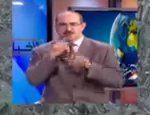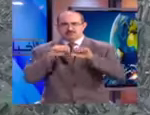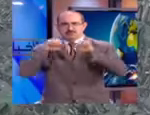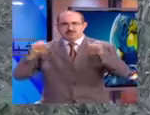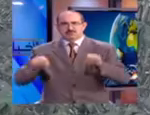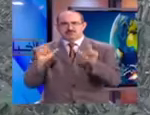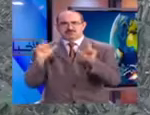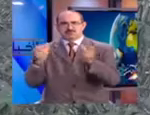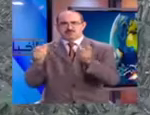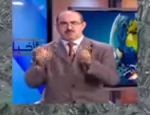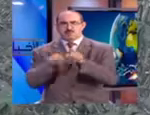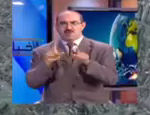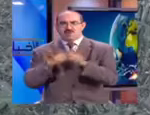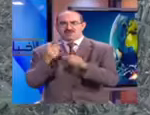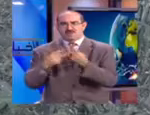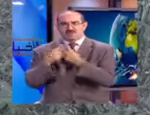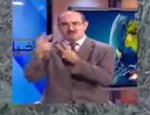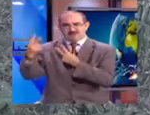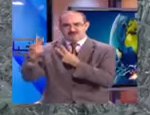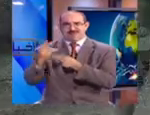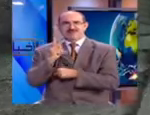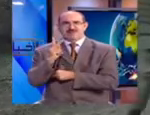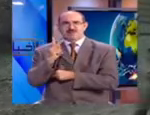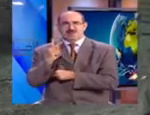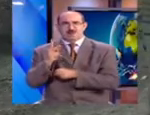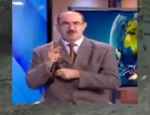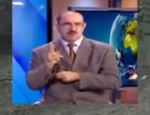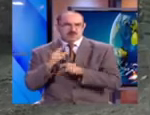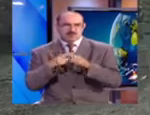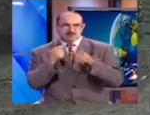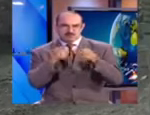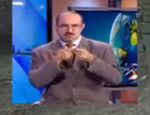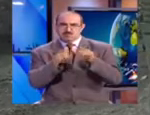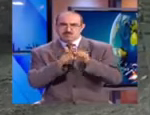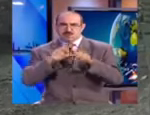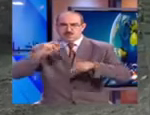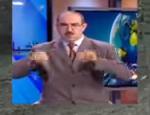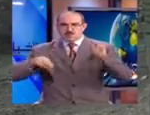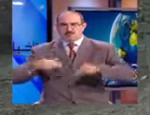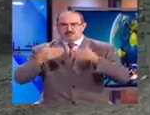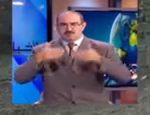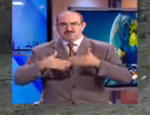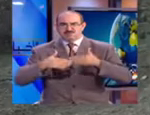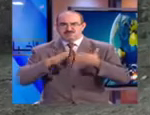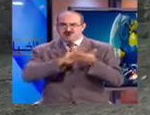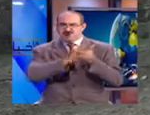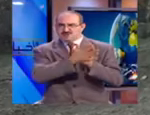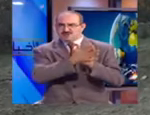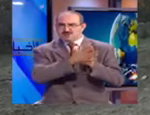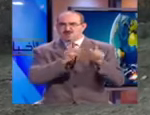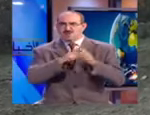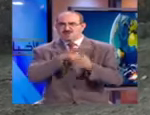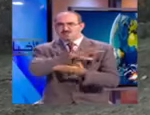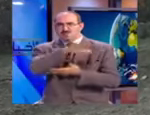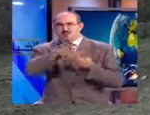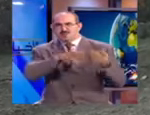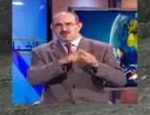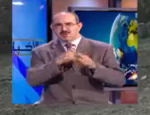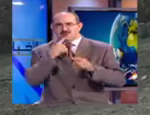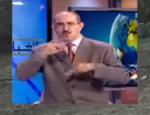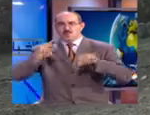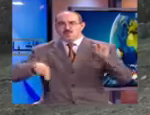على إقليم لاتشين المجاور لكاراباخ، وذلك طبقا لاتفاق وقف الأعمال العدائية الموقع عليه